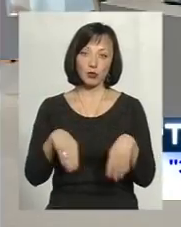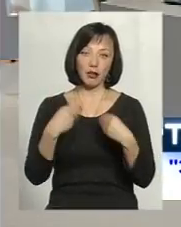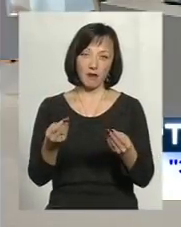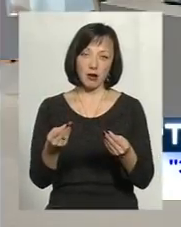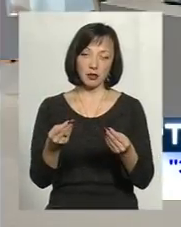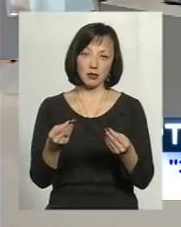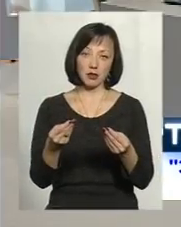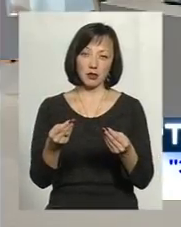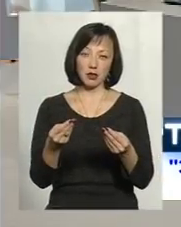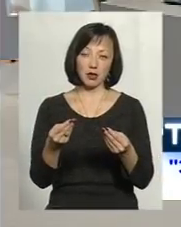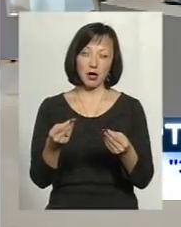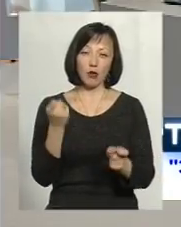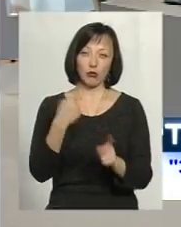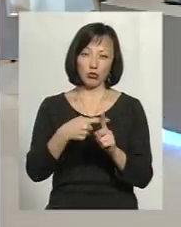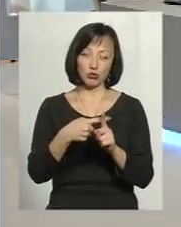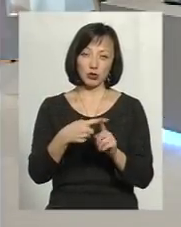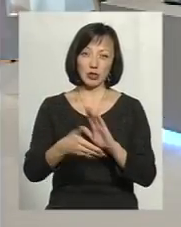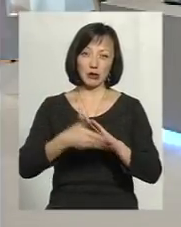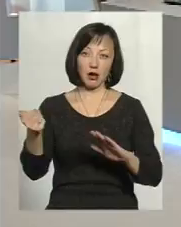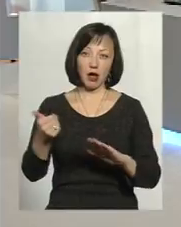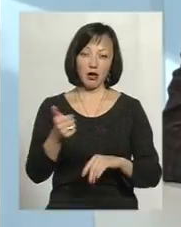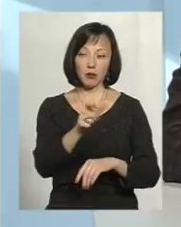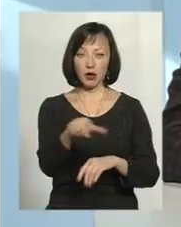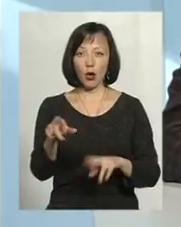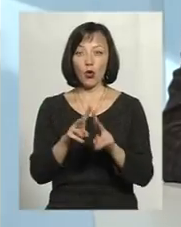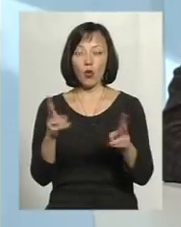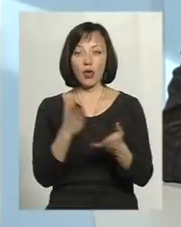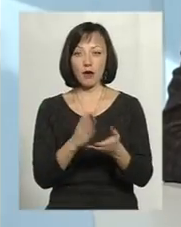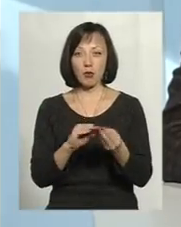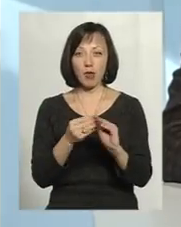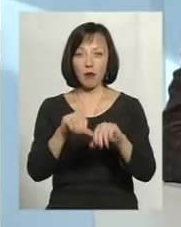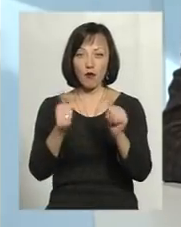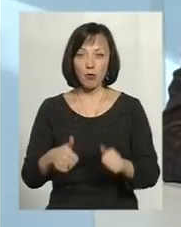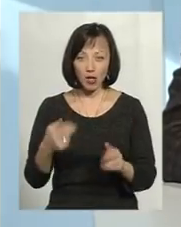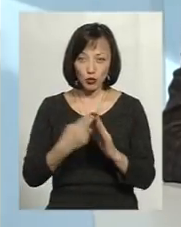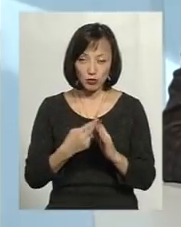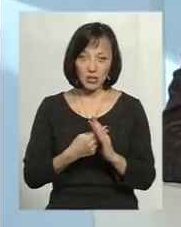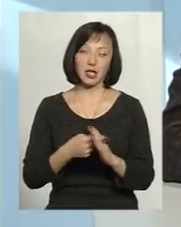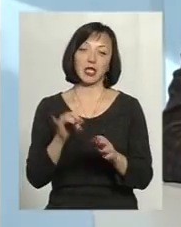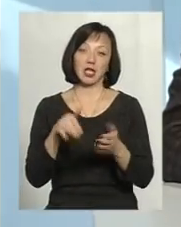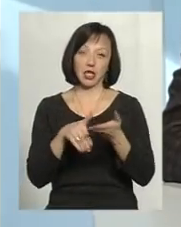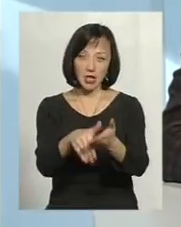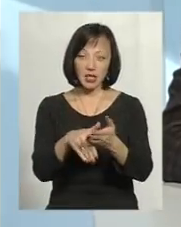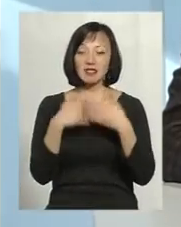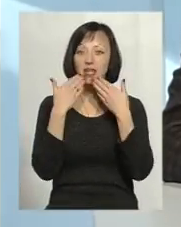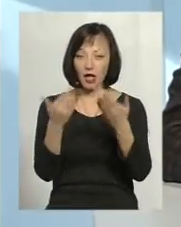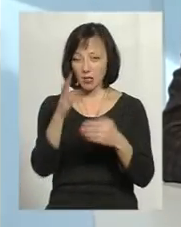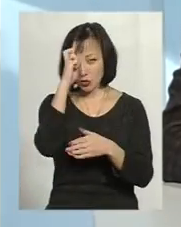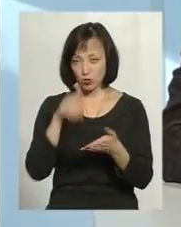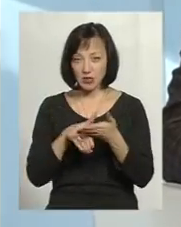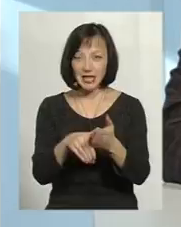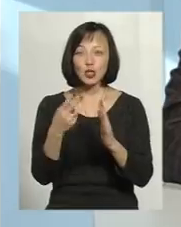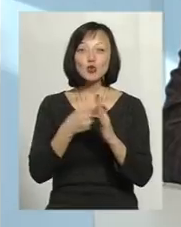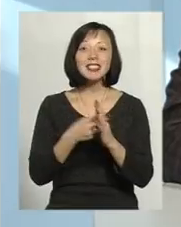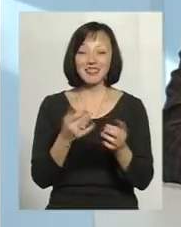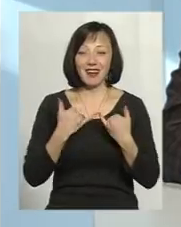давати. Плюс так само закликаємо всіх тих, для кого є проблема, оформляти субсидії і звертатись за субсидіями. Але я ж кажу,